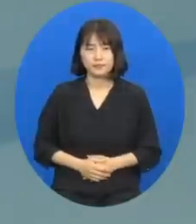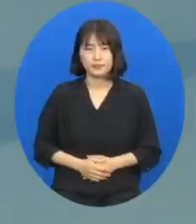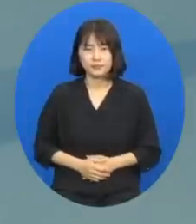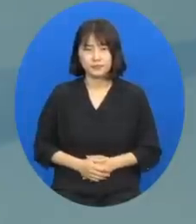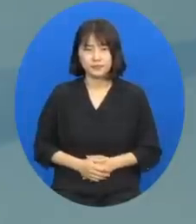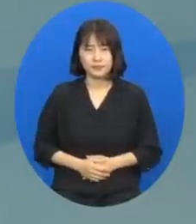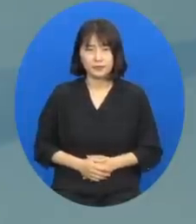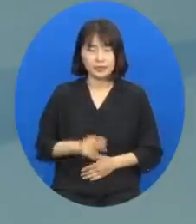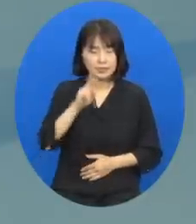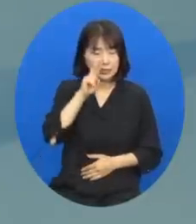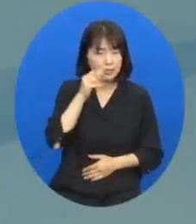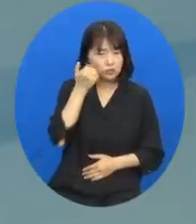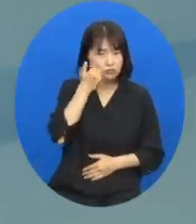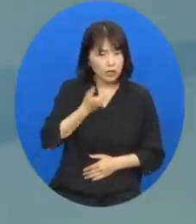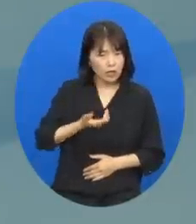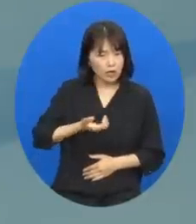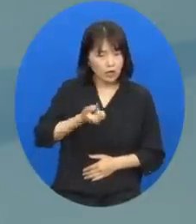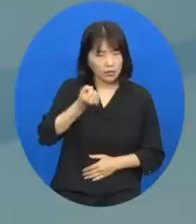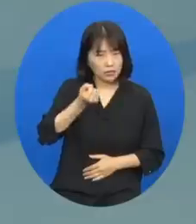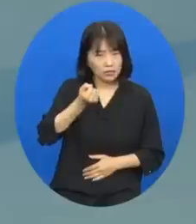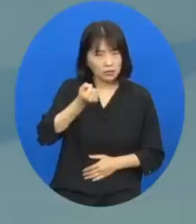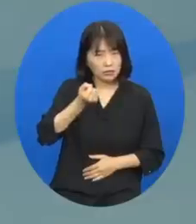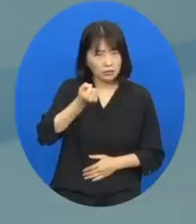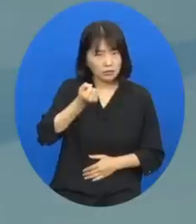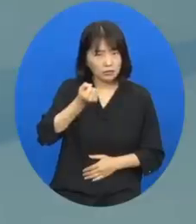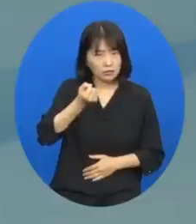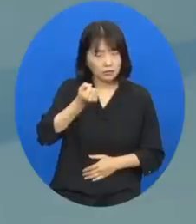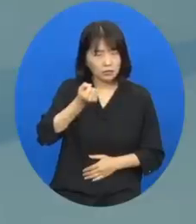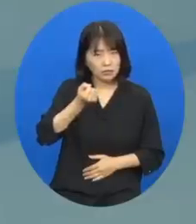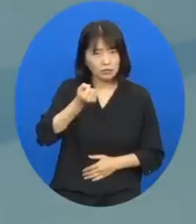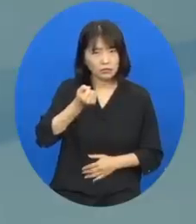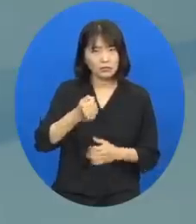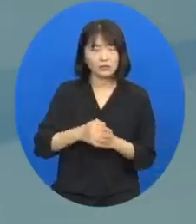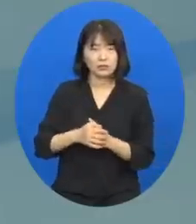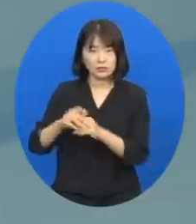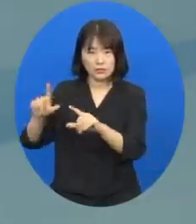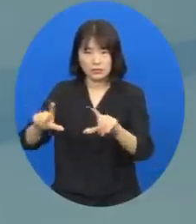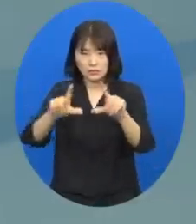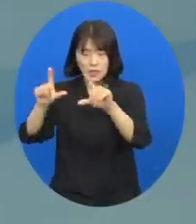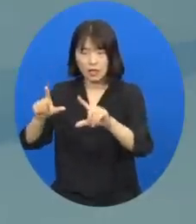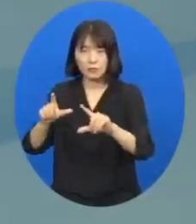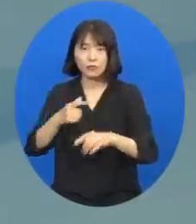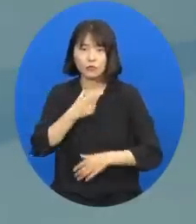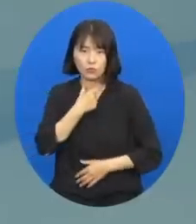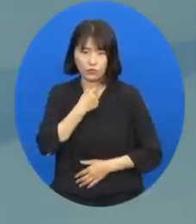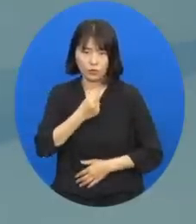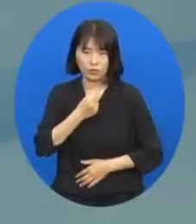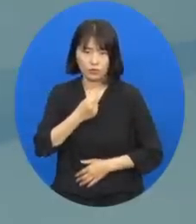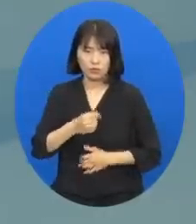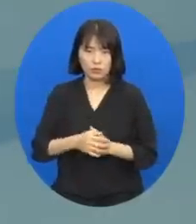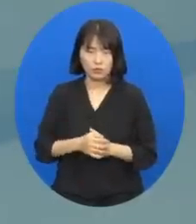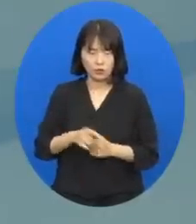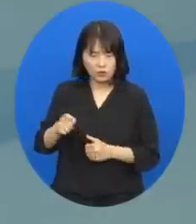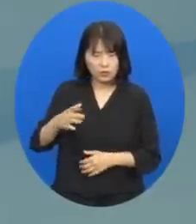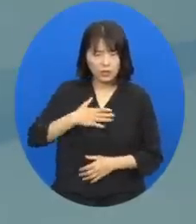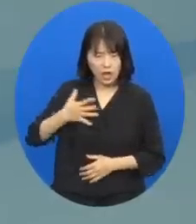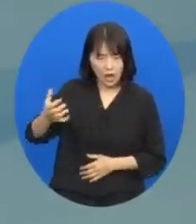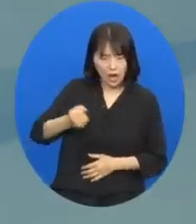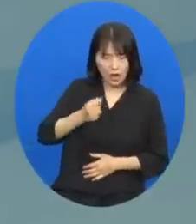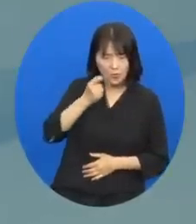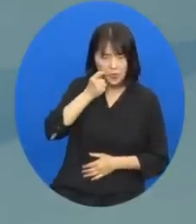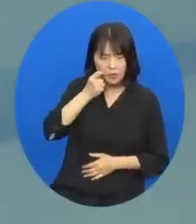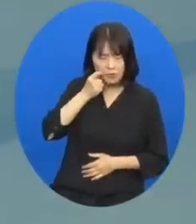시기는 누군가 가지고 있는 것과 그의 삶을 원하고 요 그것을 갖지 못하면 결국에는 분개하고 분노합니다